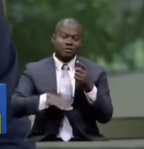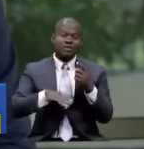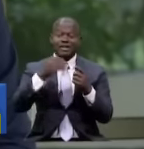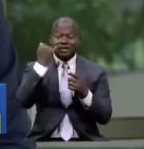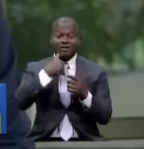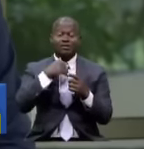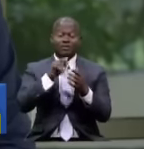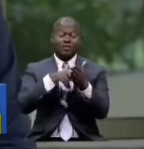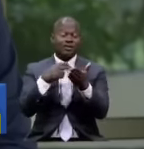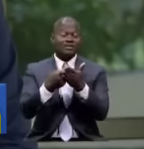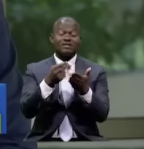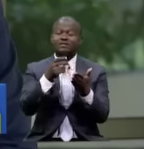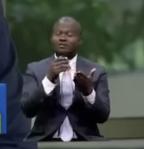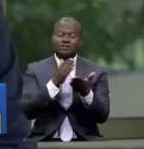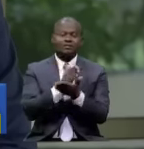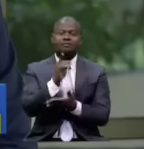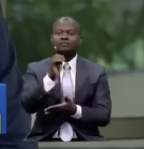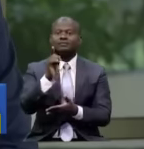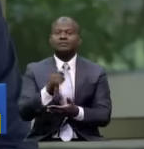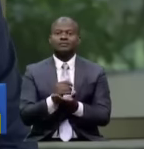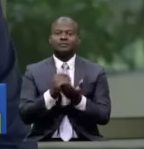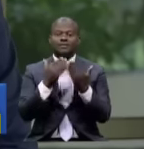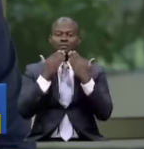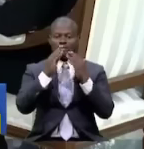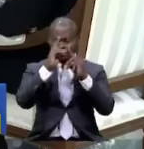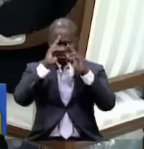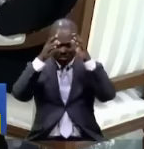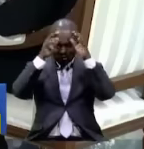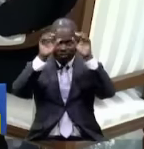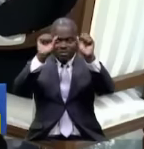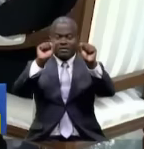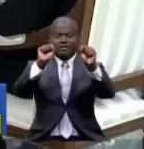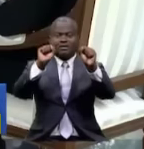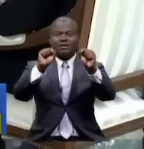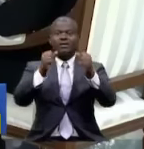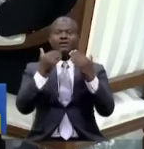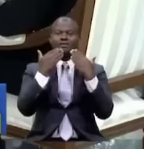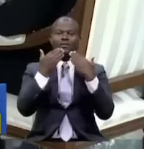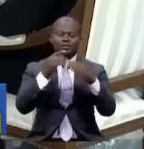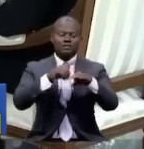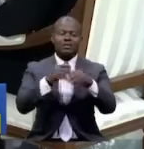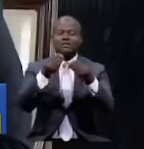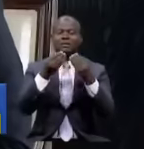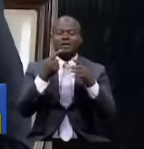ufite umuco mubi iyo ufite uratsindwa byanze bikunze murakoze perezida wa repubulika turabashimira umwanya mwaduhaye